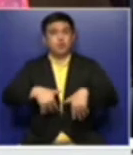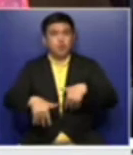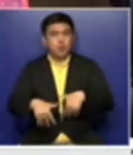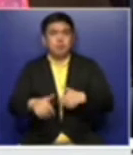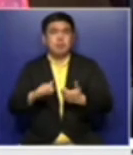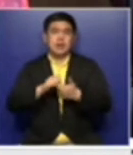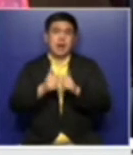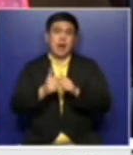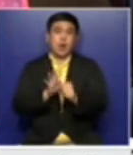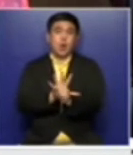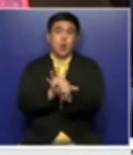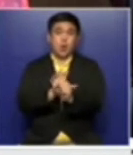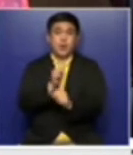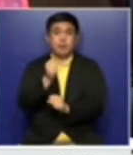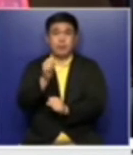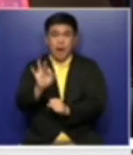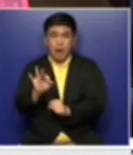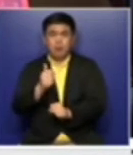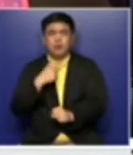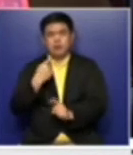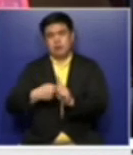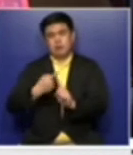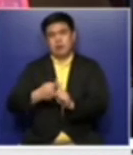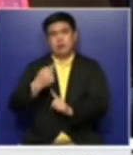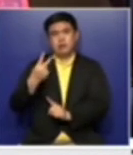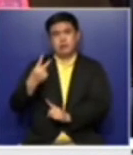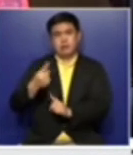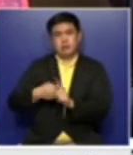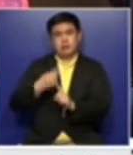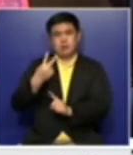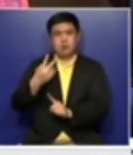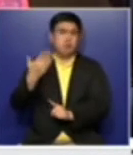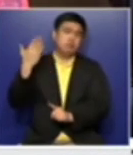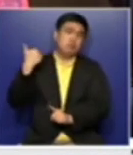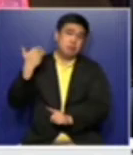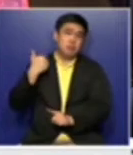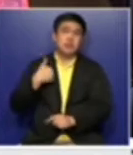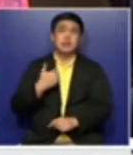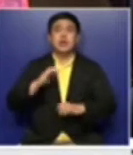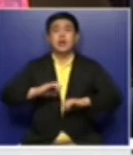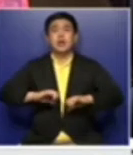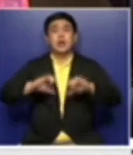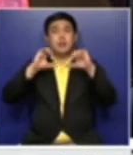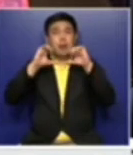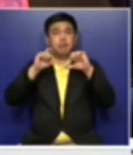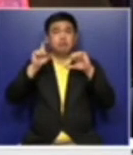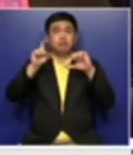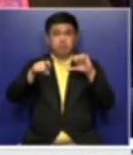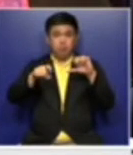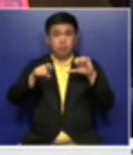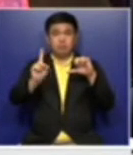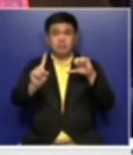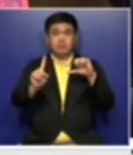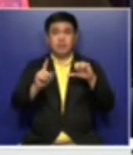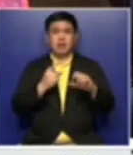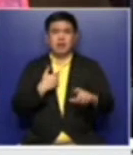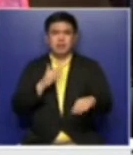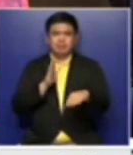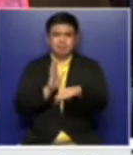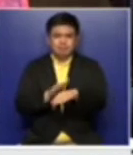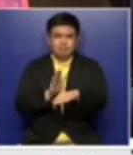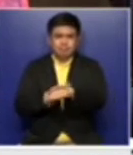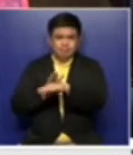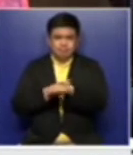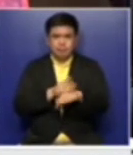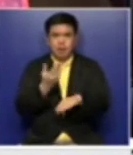ระทบโควิดในช่วง1เดือน2เดือนที่ผ่านมาทางรัฐบาลจะต้องเร่งรีบในการด